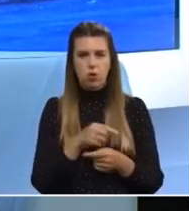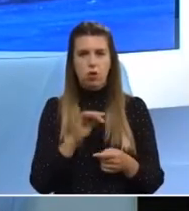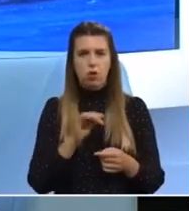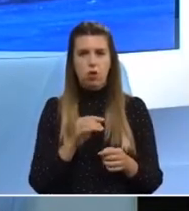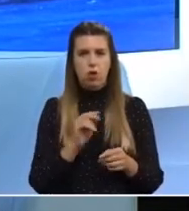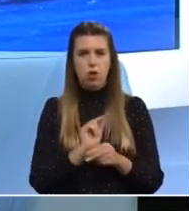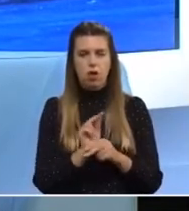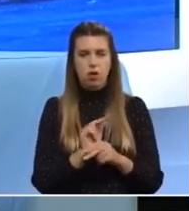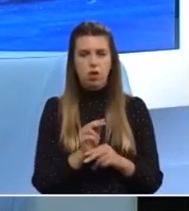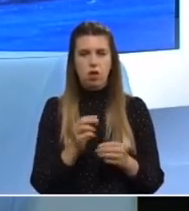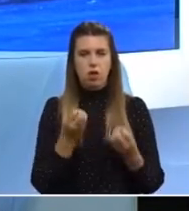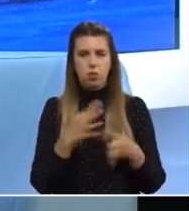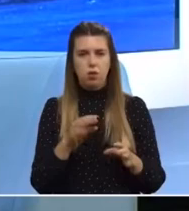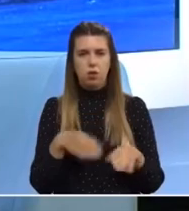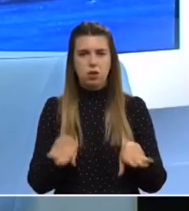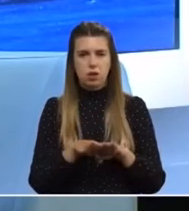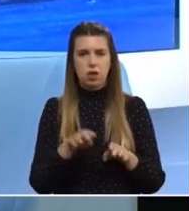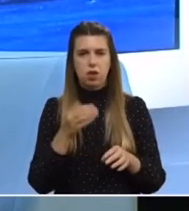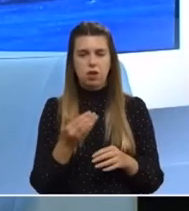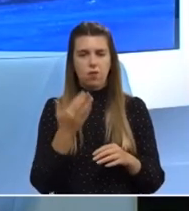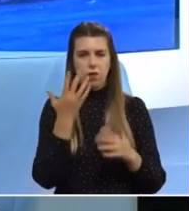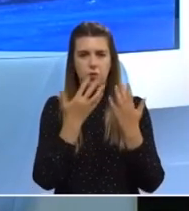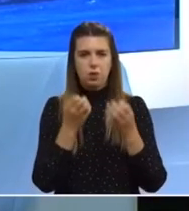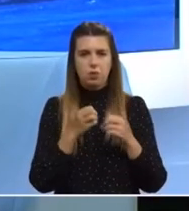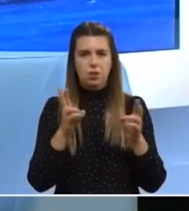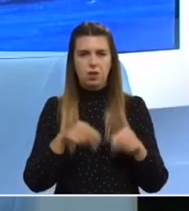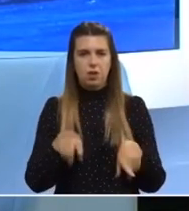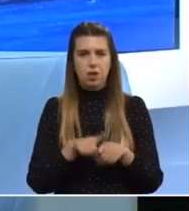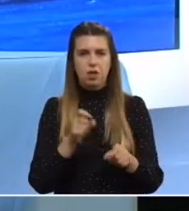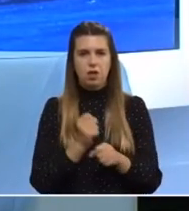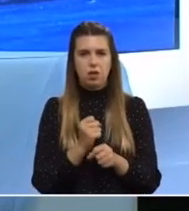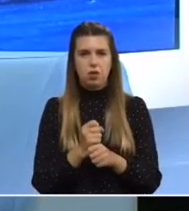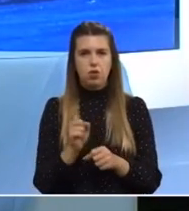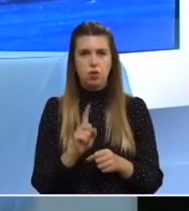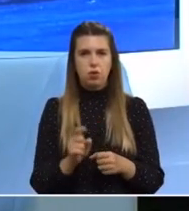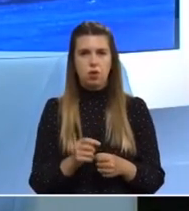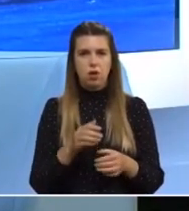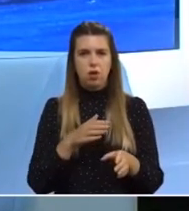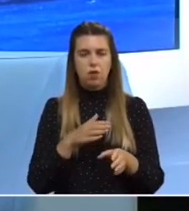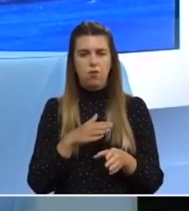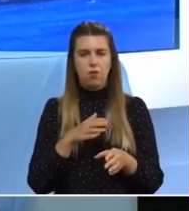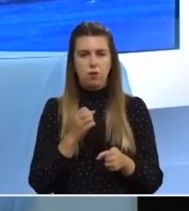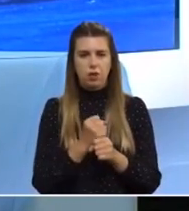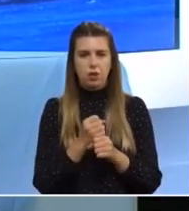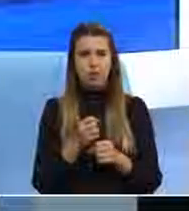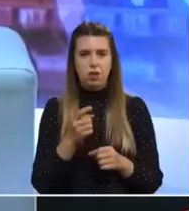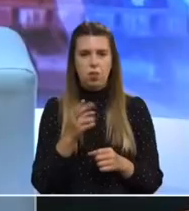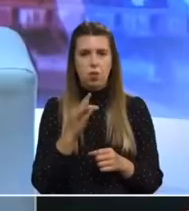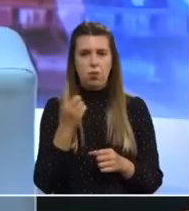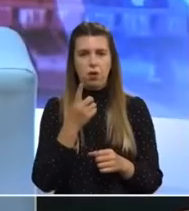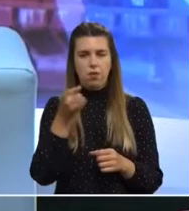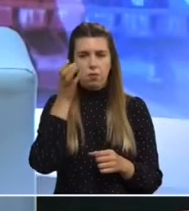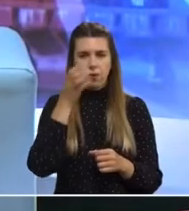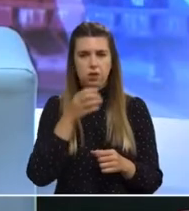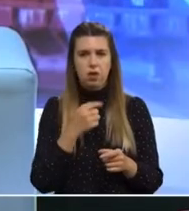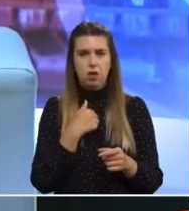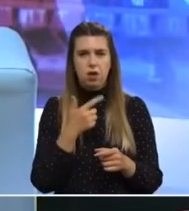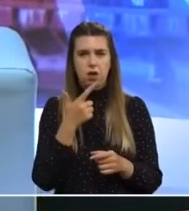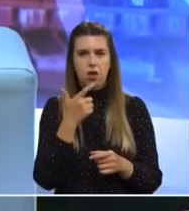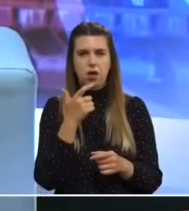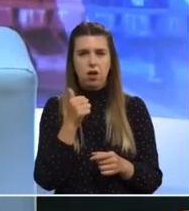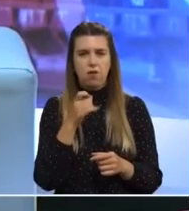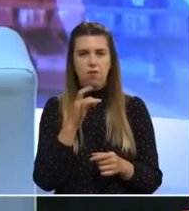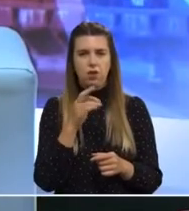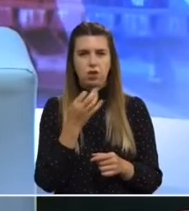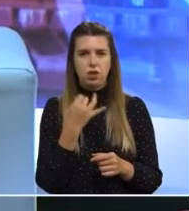будет, да. В общем, это ведь не просто так, да, это ваш замысел, специально вы так сделали, что вот выполнили форму. По первому образованию я графический